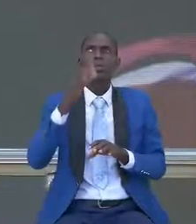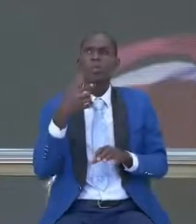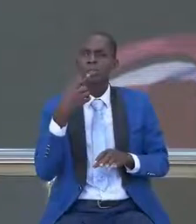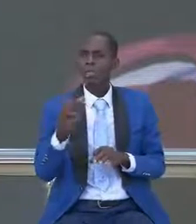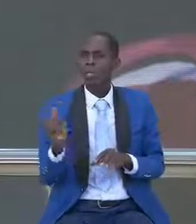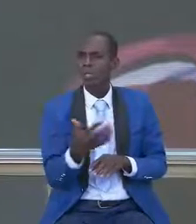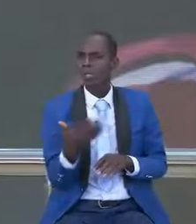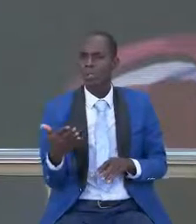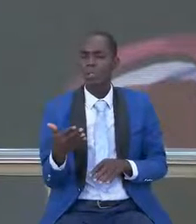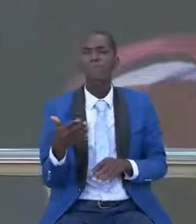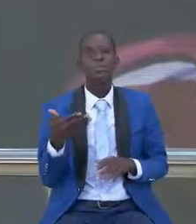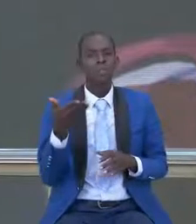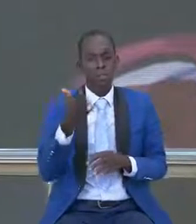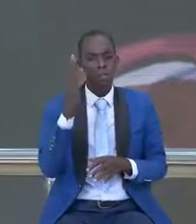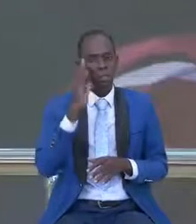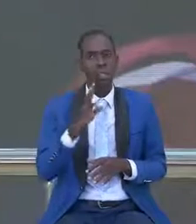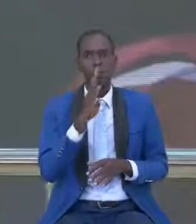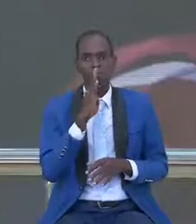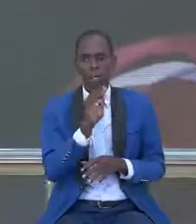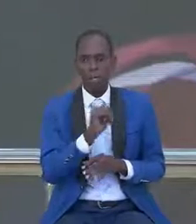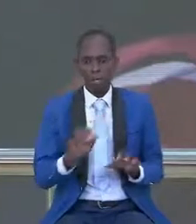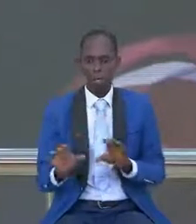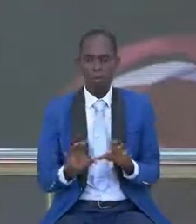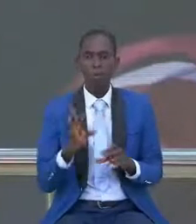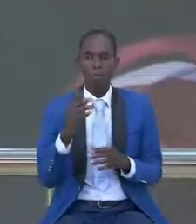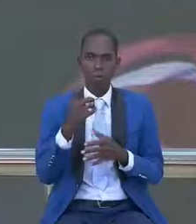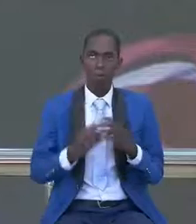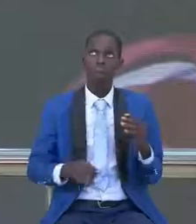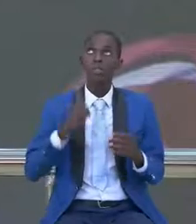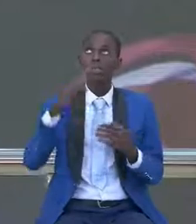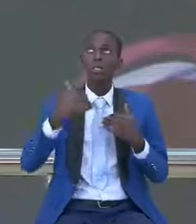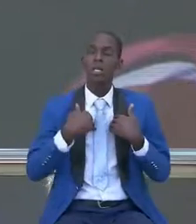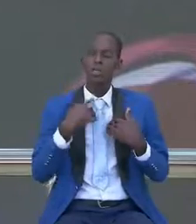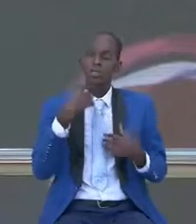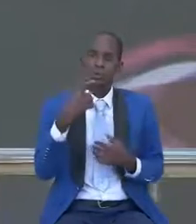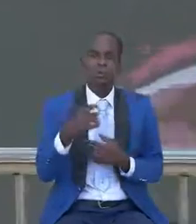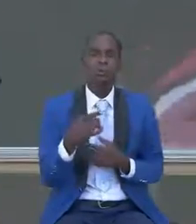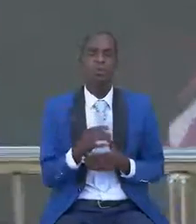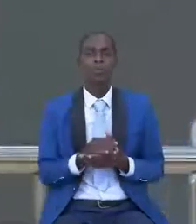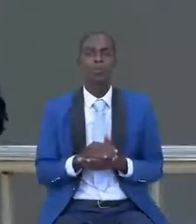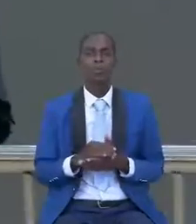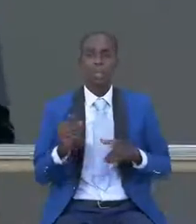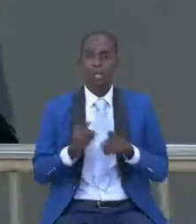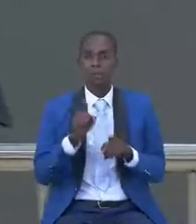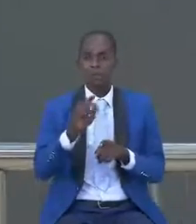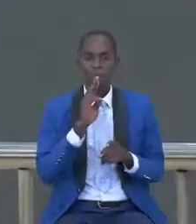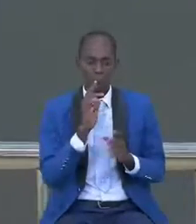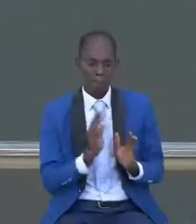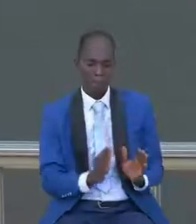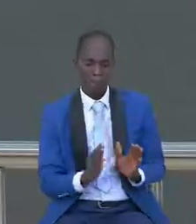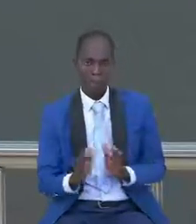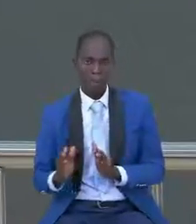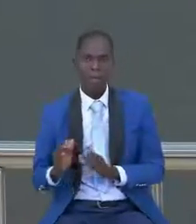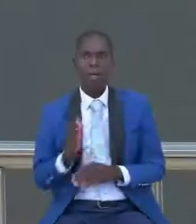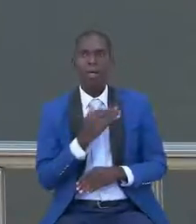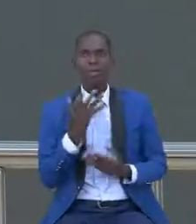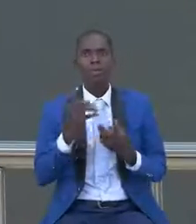aura l'accomplissement des choses qui t'ont été dites de la part du Seigneur. Comme tu te préparais et tu